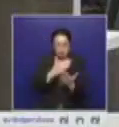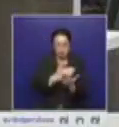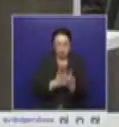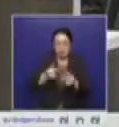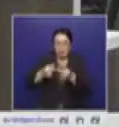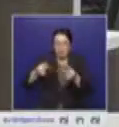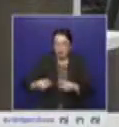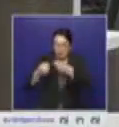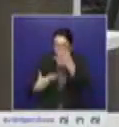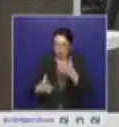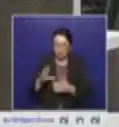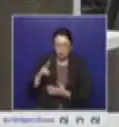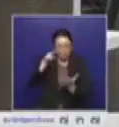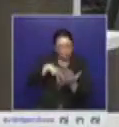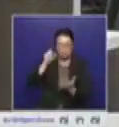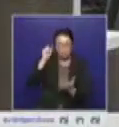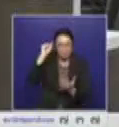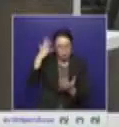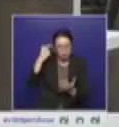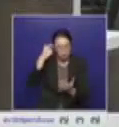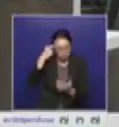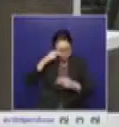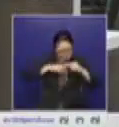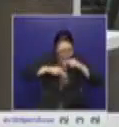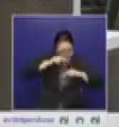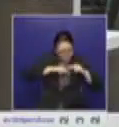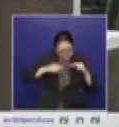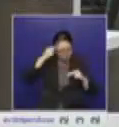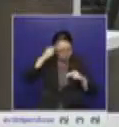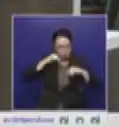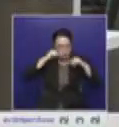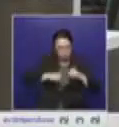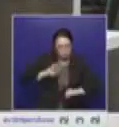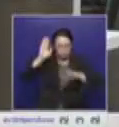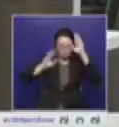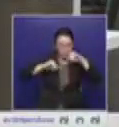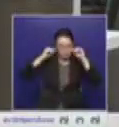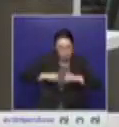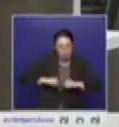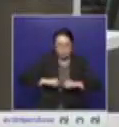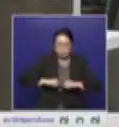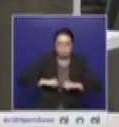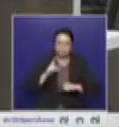ต้องใช้ความหนาความทนความอึดความแข็งแกร่ง ของ ของ